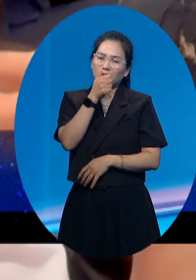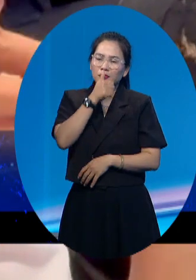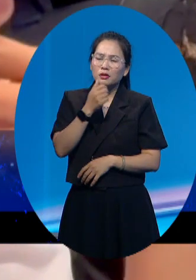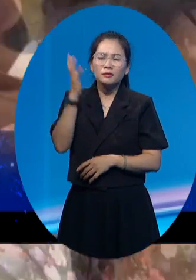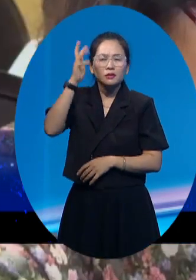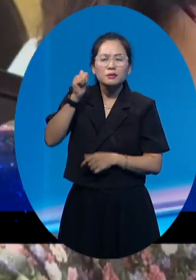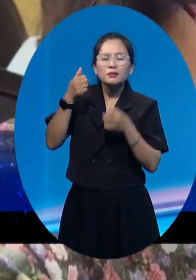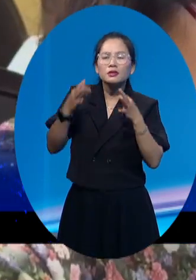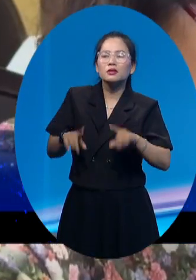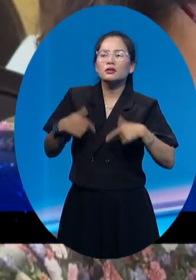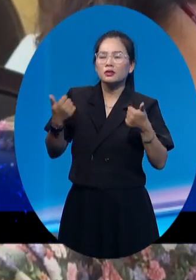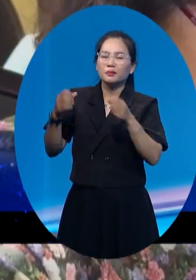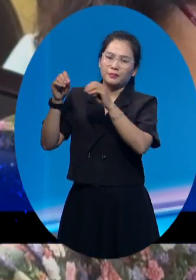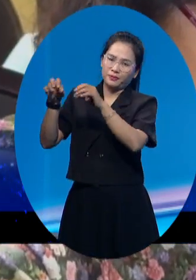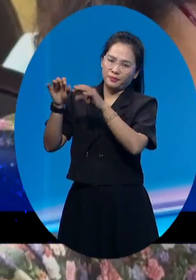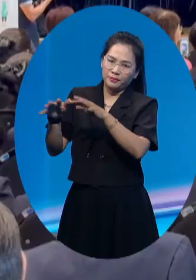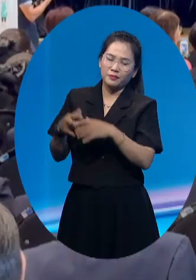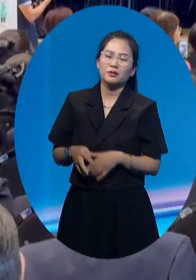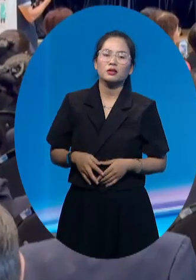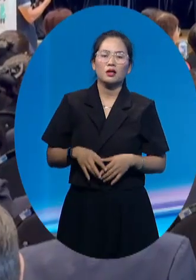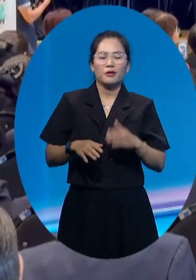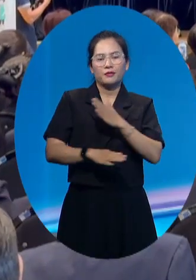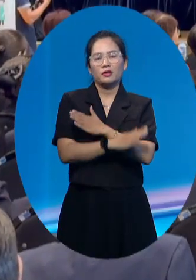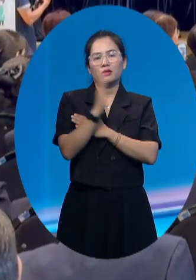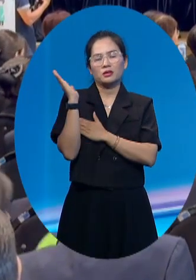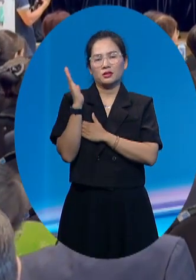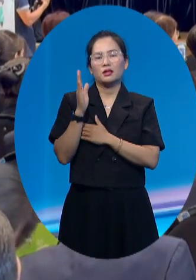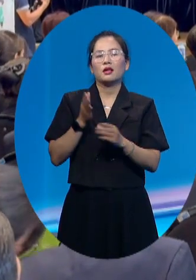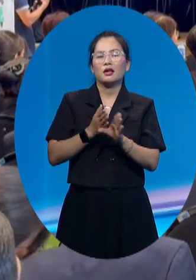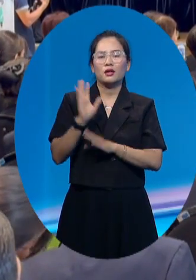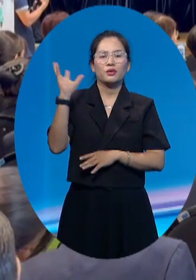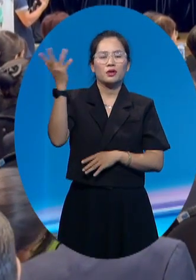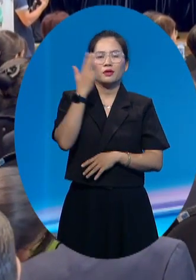đối với văn hóa ẩm thực Việt Nam và đóng góp tích cực vào sự phát triển của ngành du lịch nước nhà.